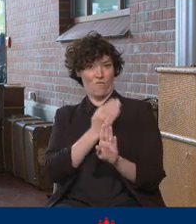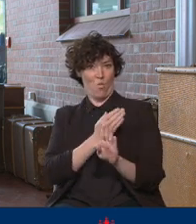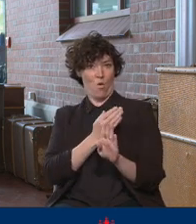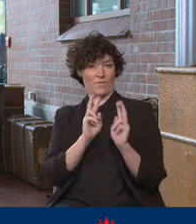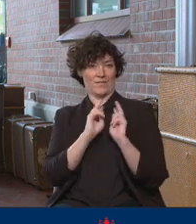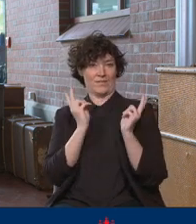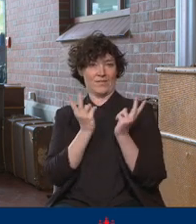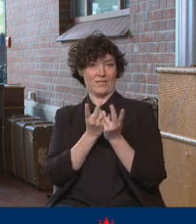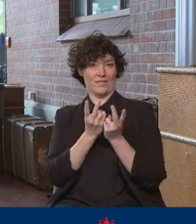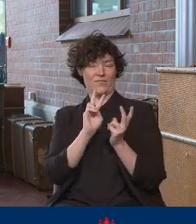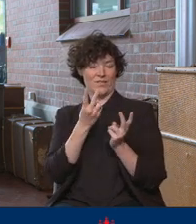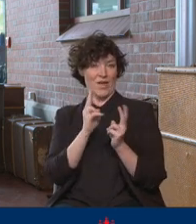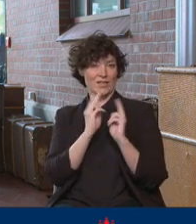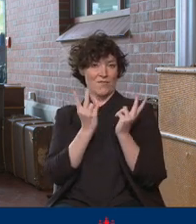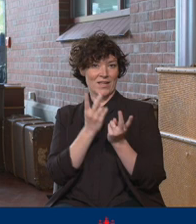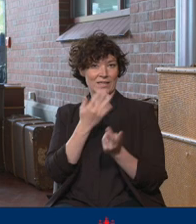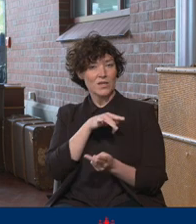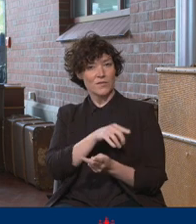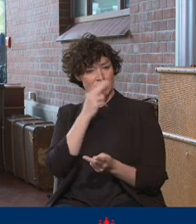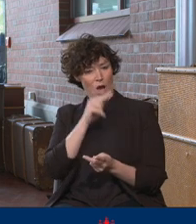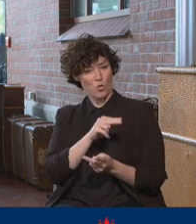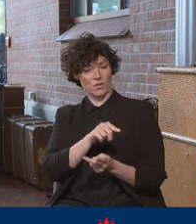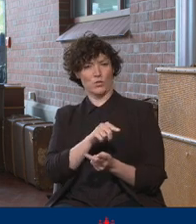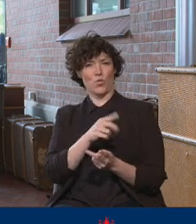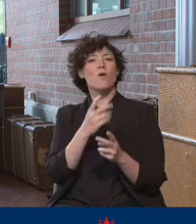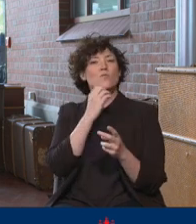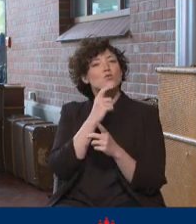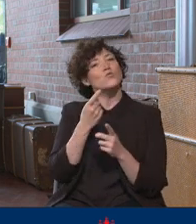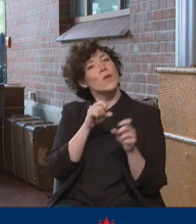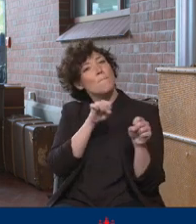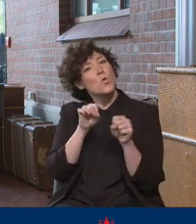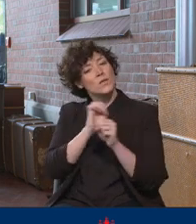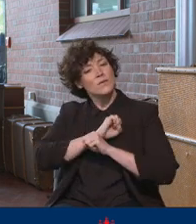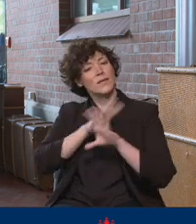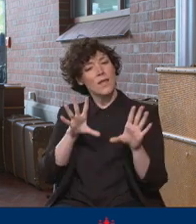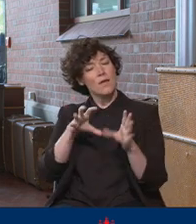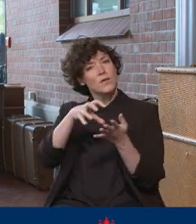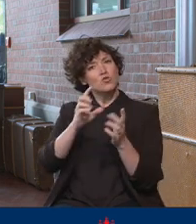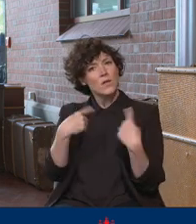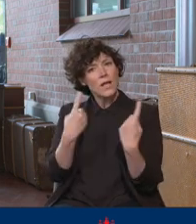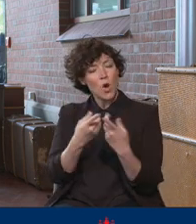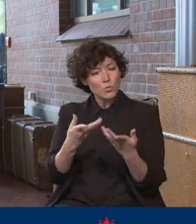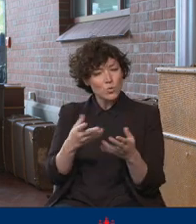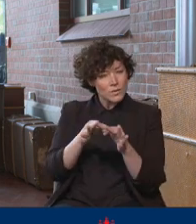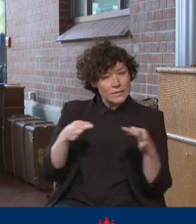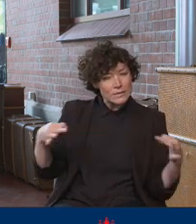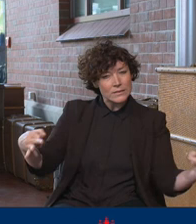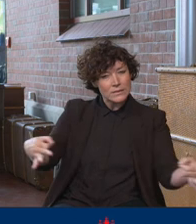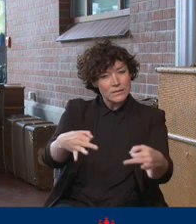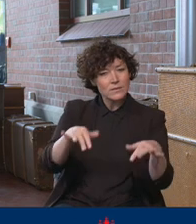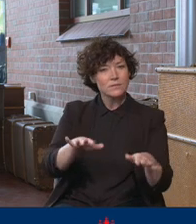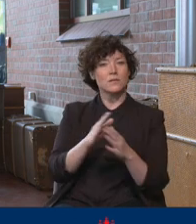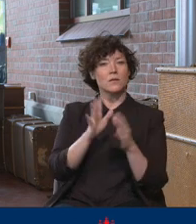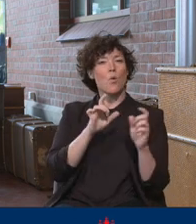wieder aufnehmen so weit es möglich ist um einen klar erkennbaren stadtraum zu schaffen oben links sieht man den aktuellen zustand der ist